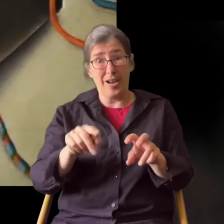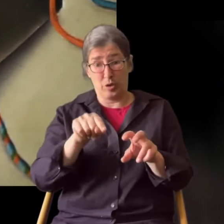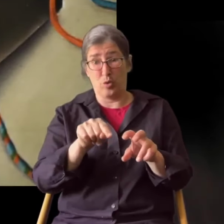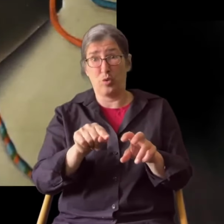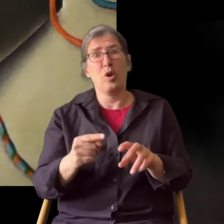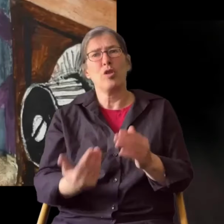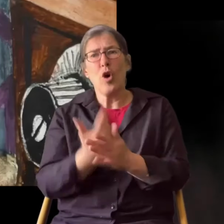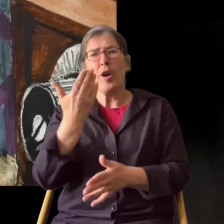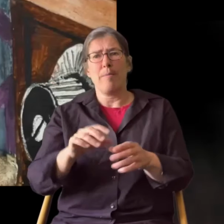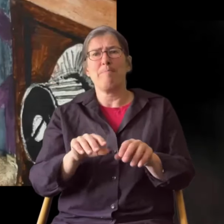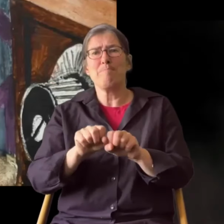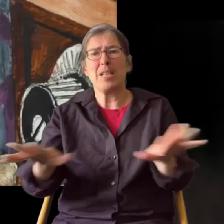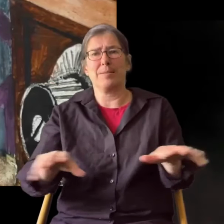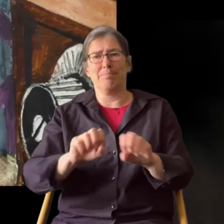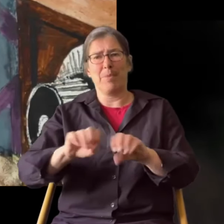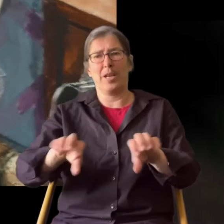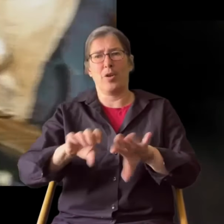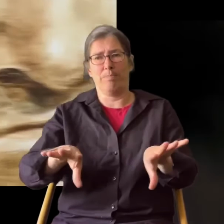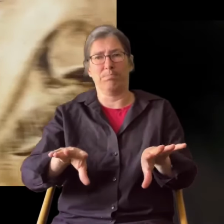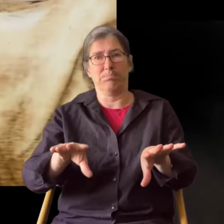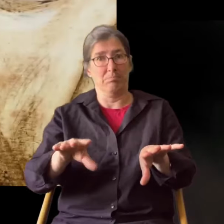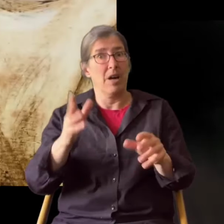neues Massenmedium das Tor zur Welt.